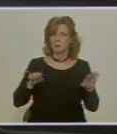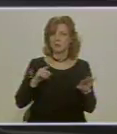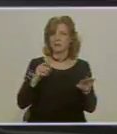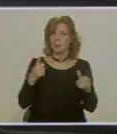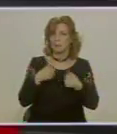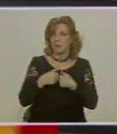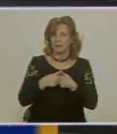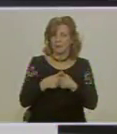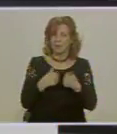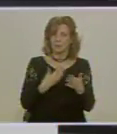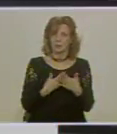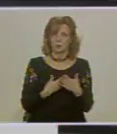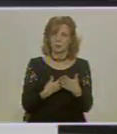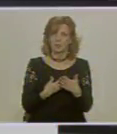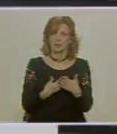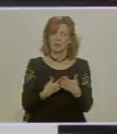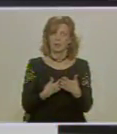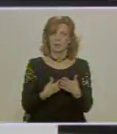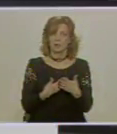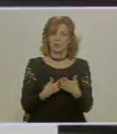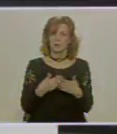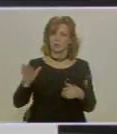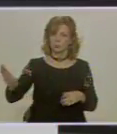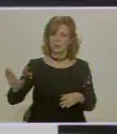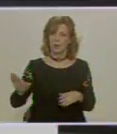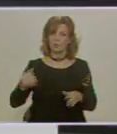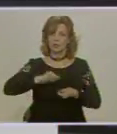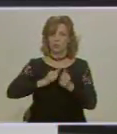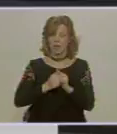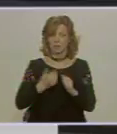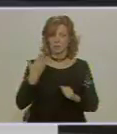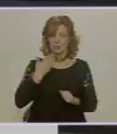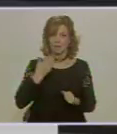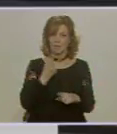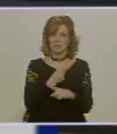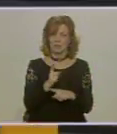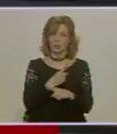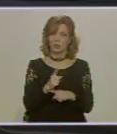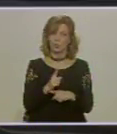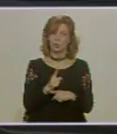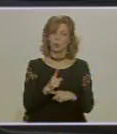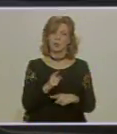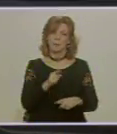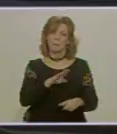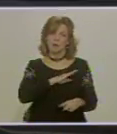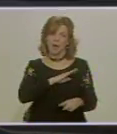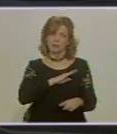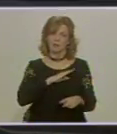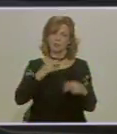în sensul în care dumnealui încearcă să ne învețe lucruri prin practică, prin